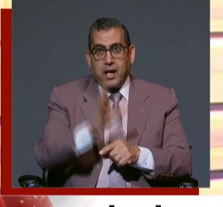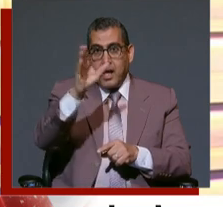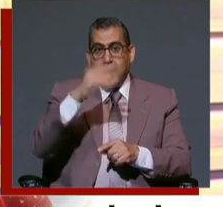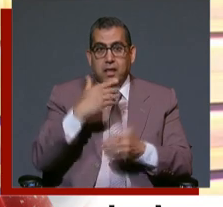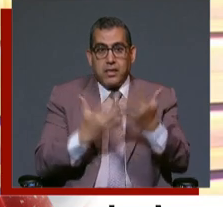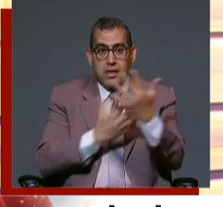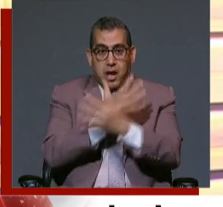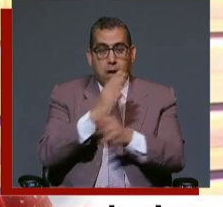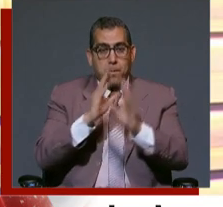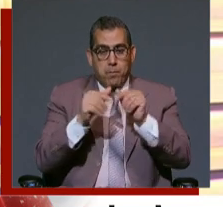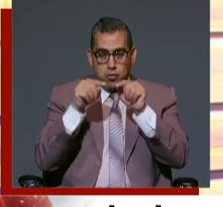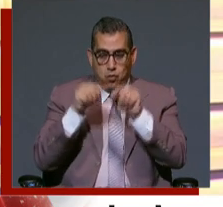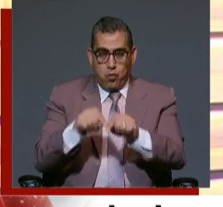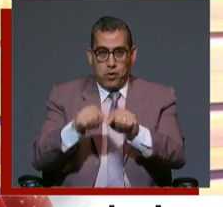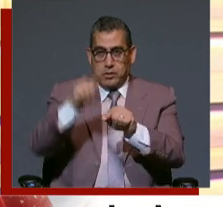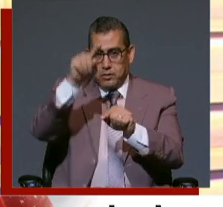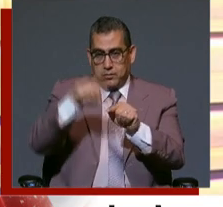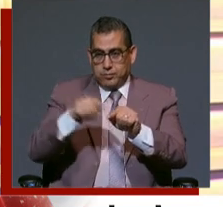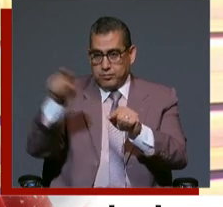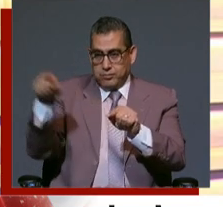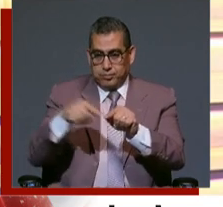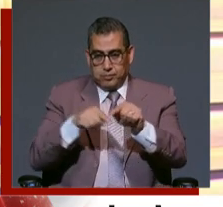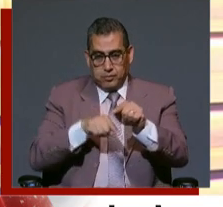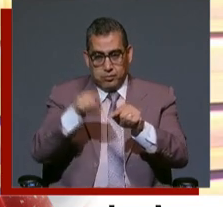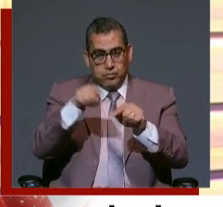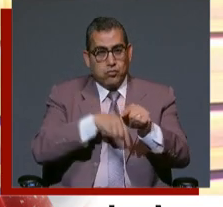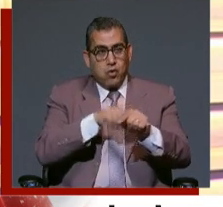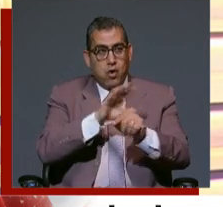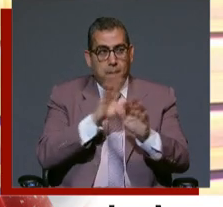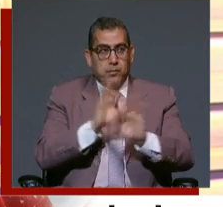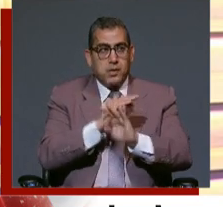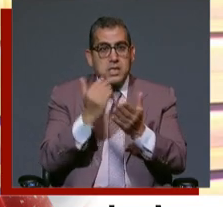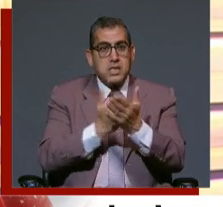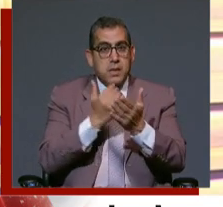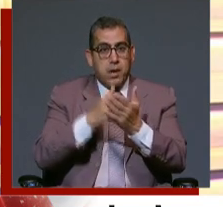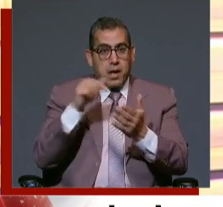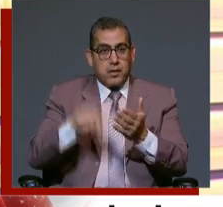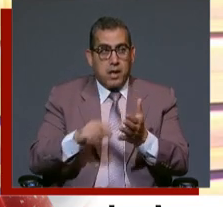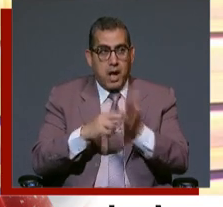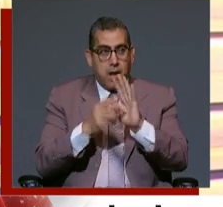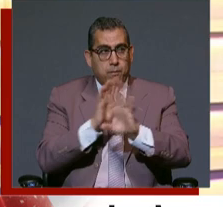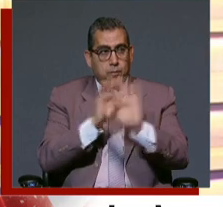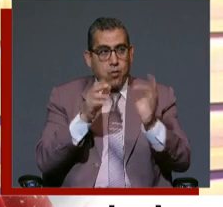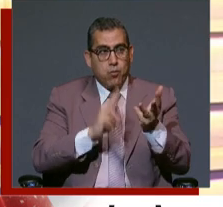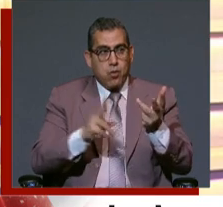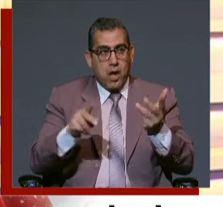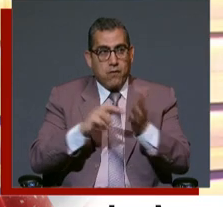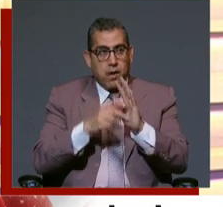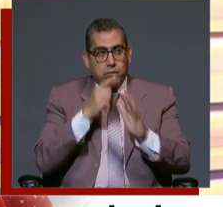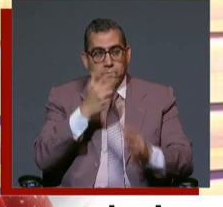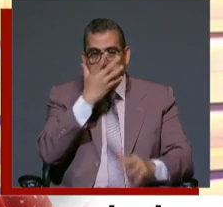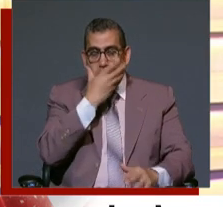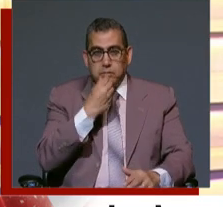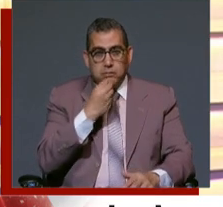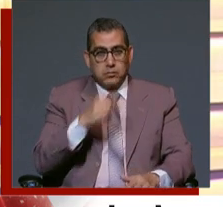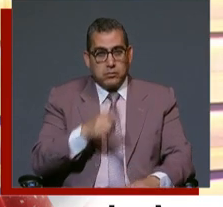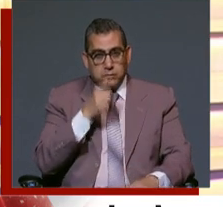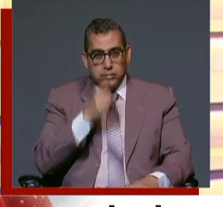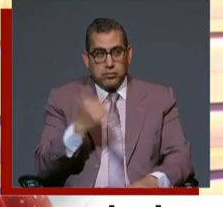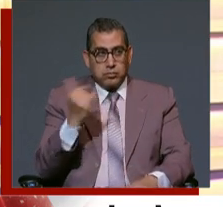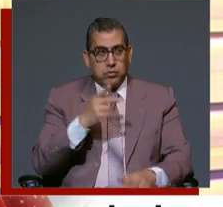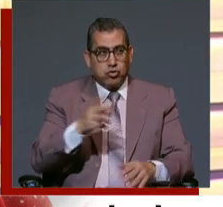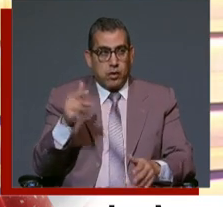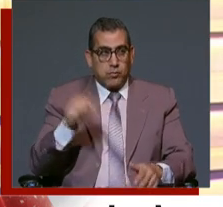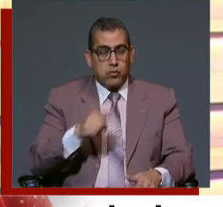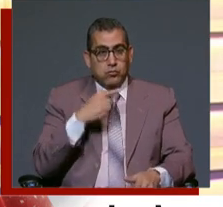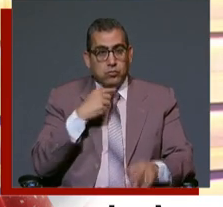إليها أو استقبال كذلك الاستثمارات المختلفة بشكل أو بآخر.